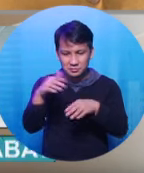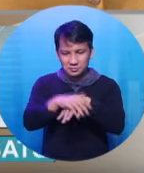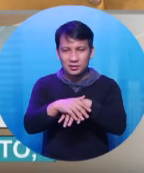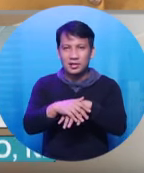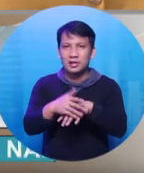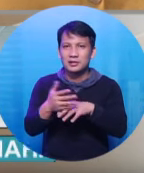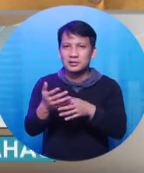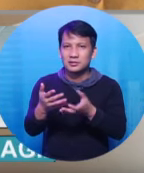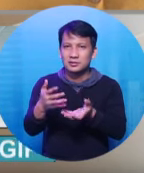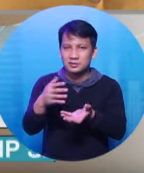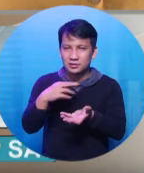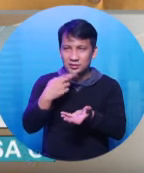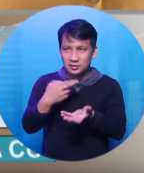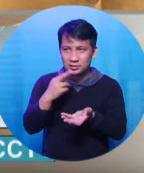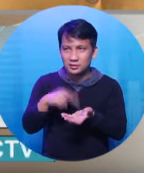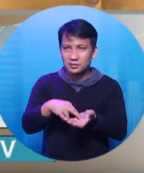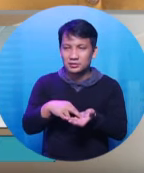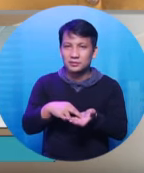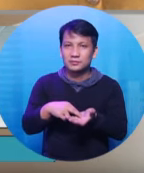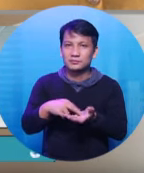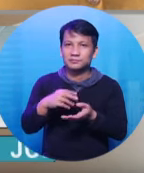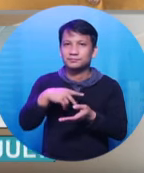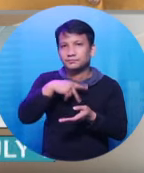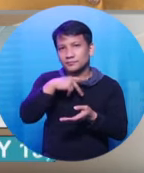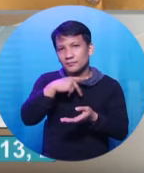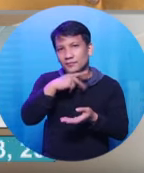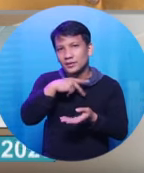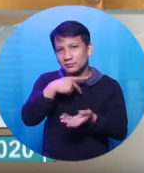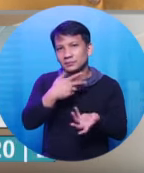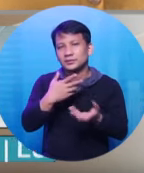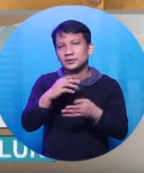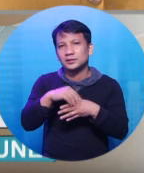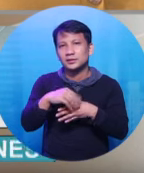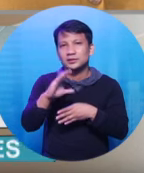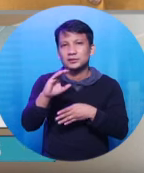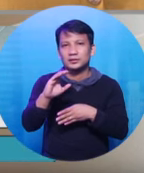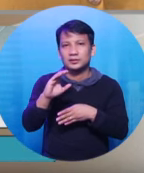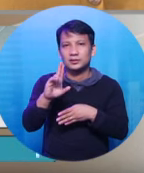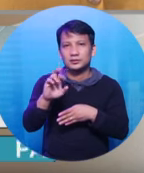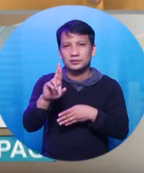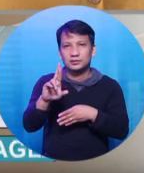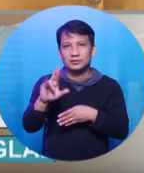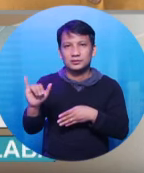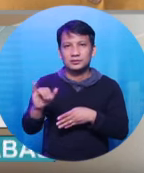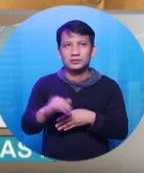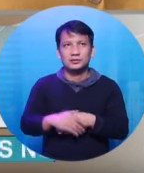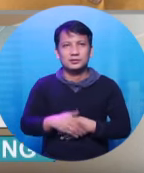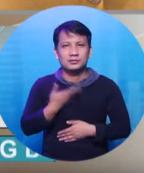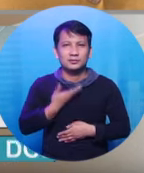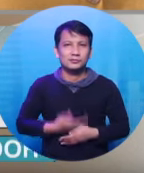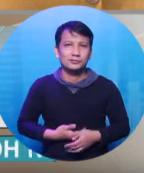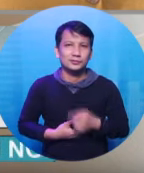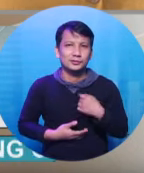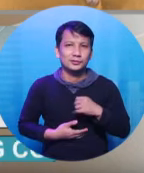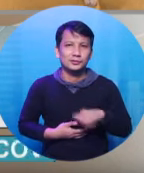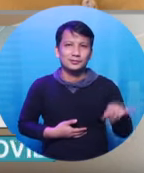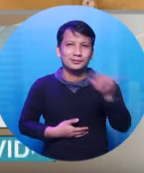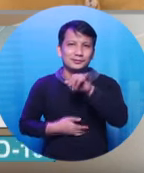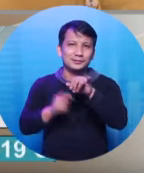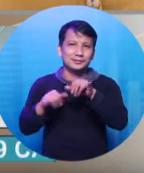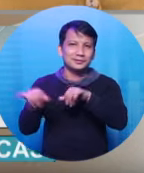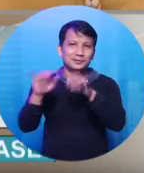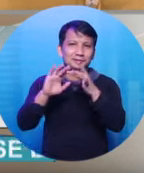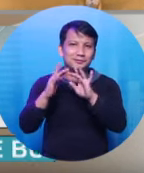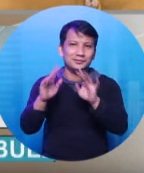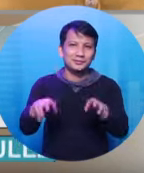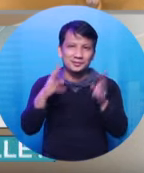then, meron curry. Opo. Although, curry po siya. Nako, ginutom tuloy tayo, pati mga netizen, ginutom ng di